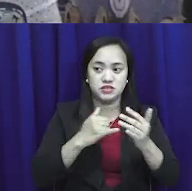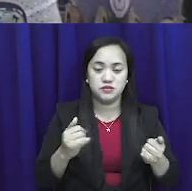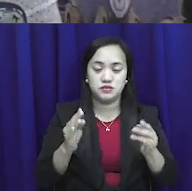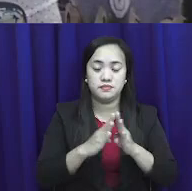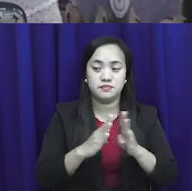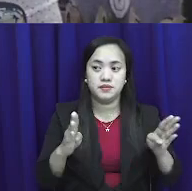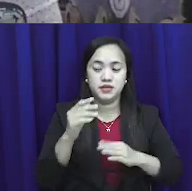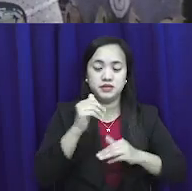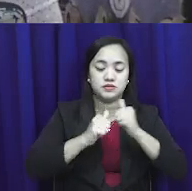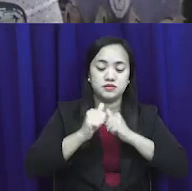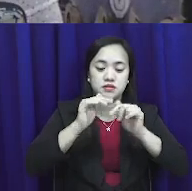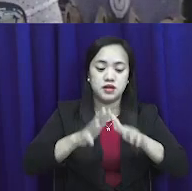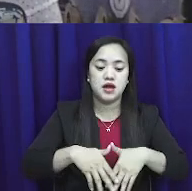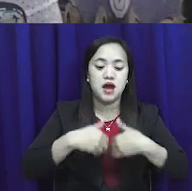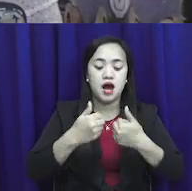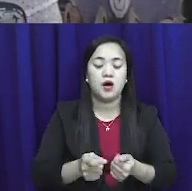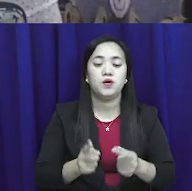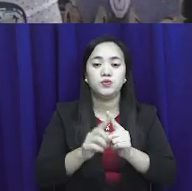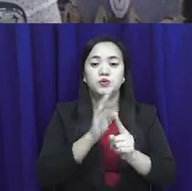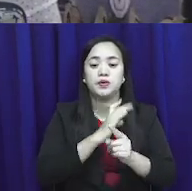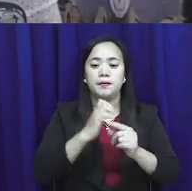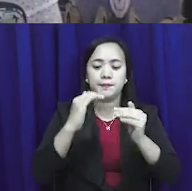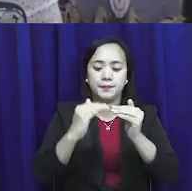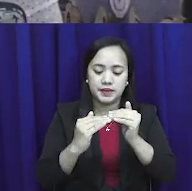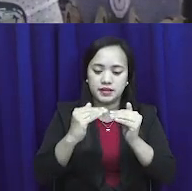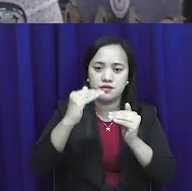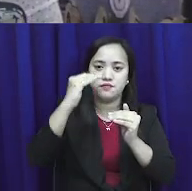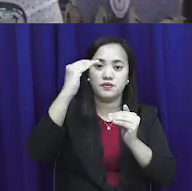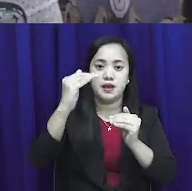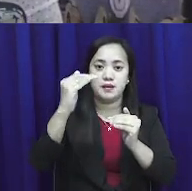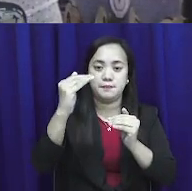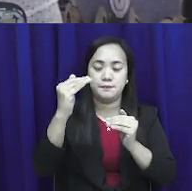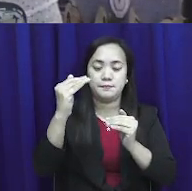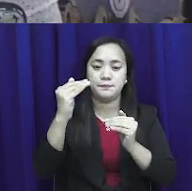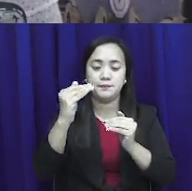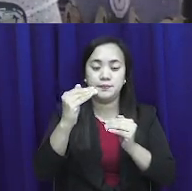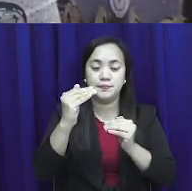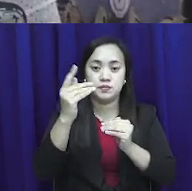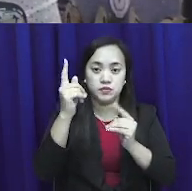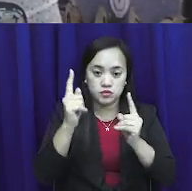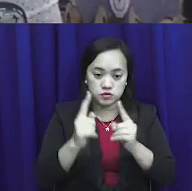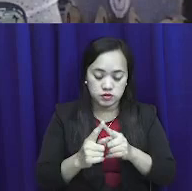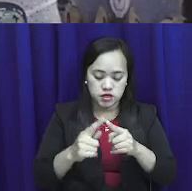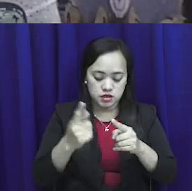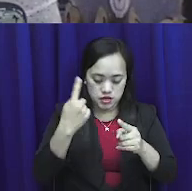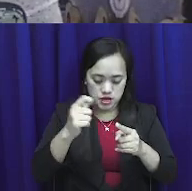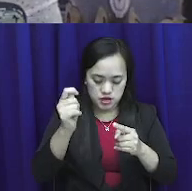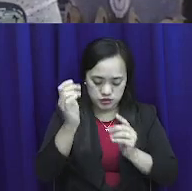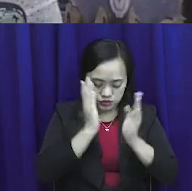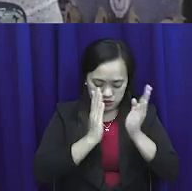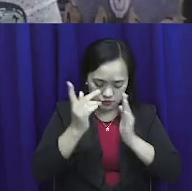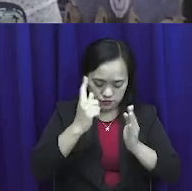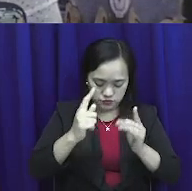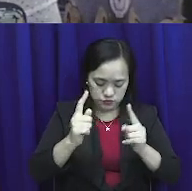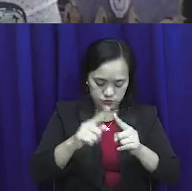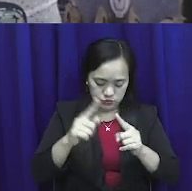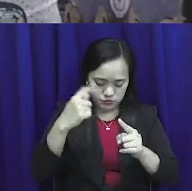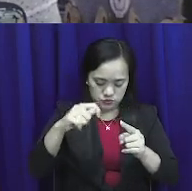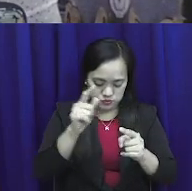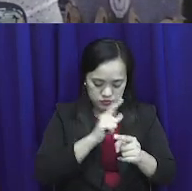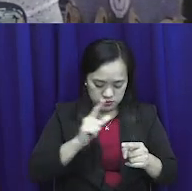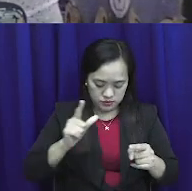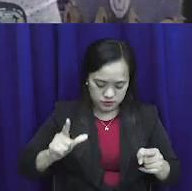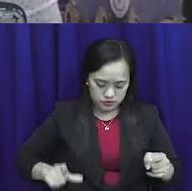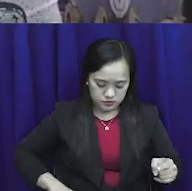akin Paano ko ma-l up yung paglilingkod ko sa panginoon pero paano ba yan na nasa mensahe natin yun nung last Sunday